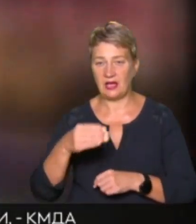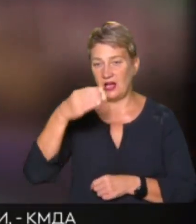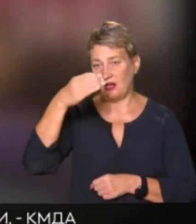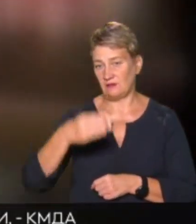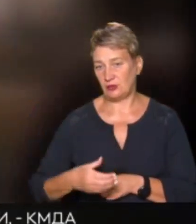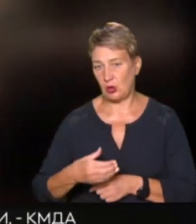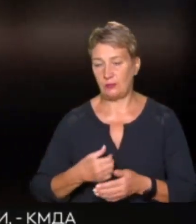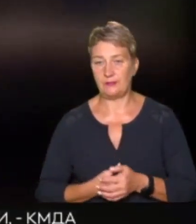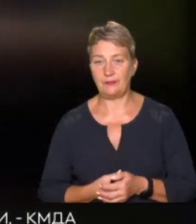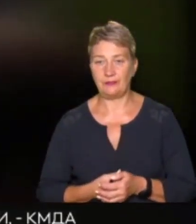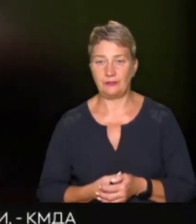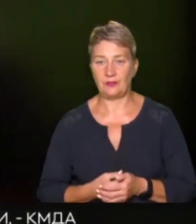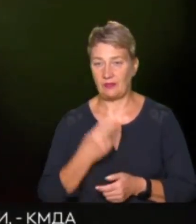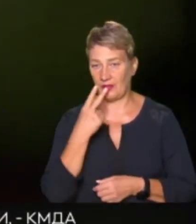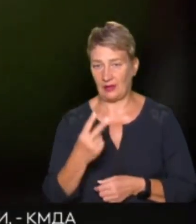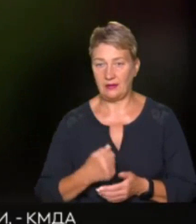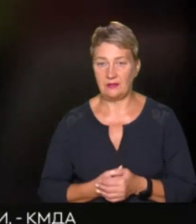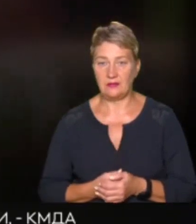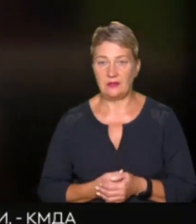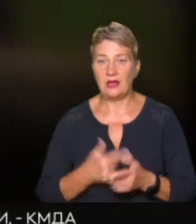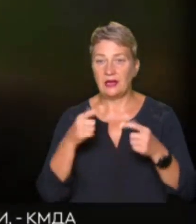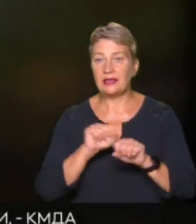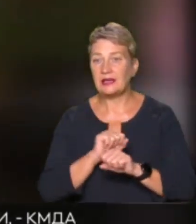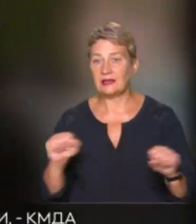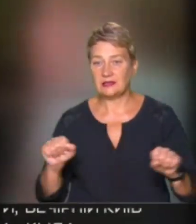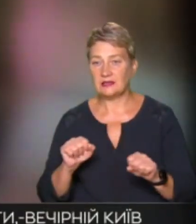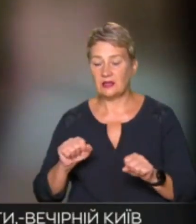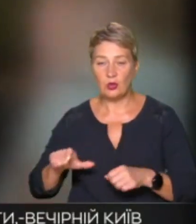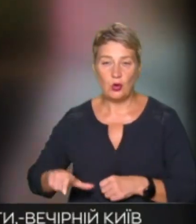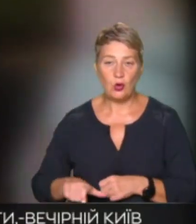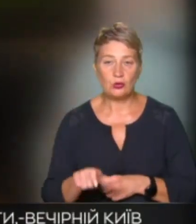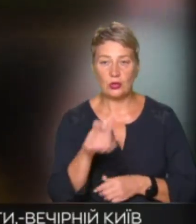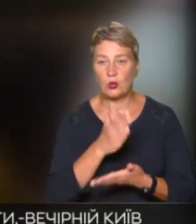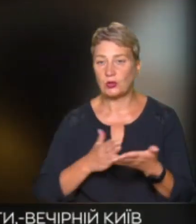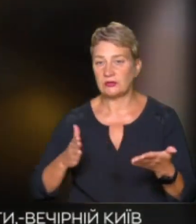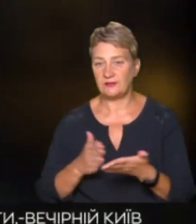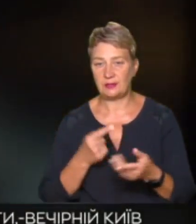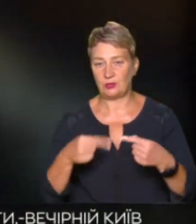нами. Видишь? Где нельзя проезжать. Он не той дорогой поехал и снес крышу.